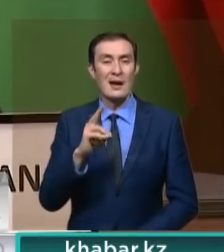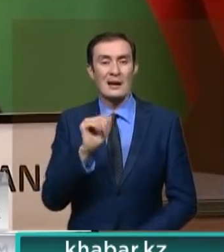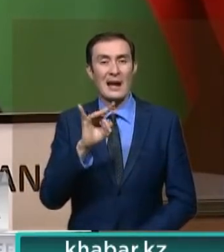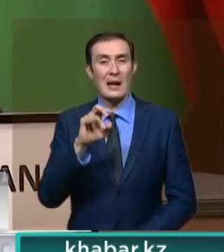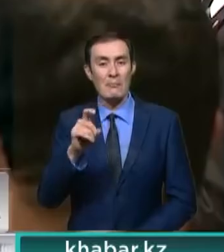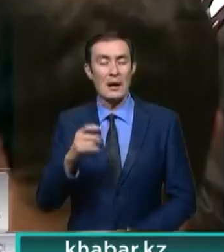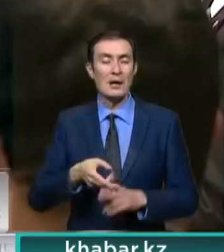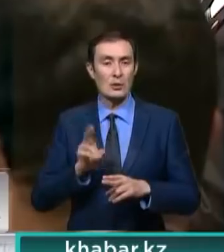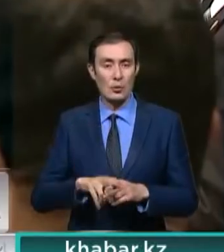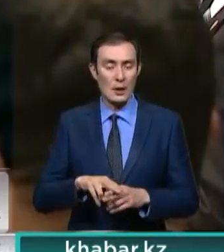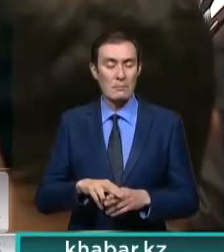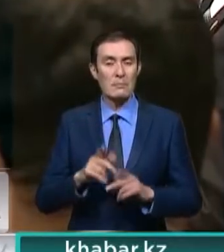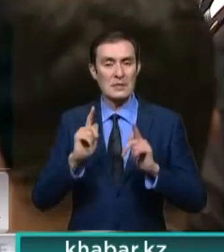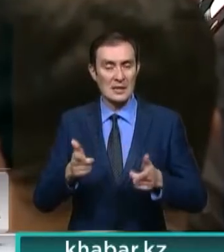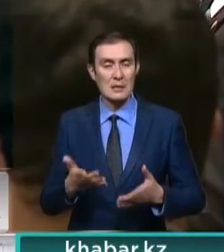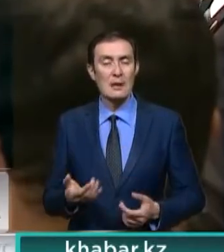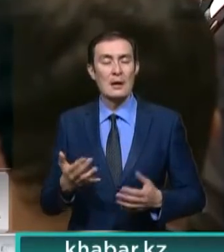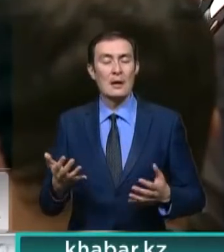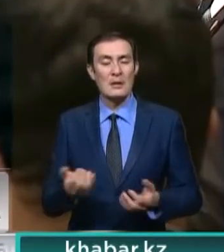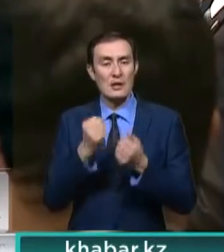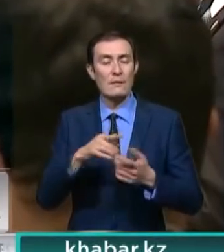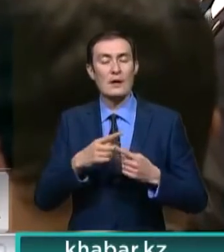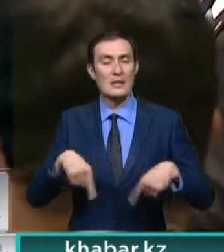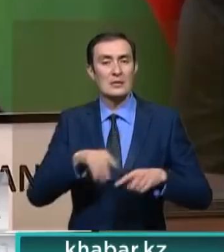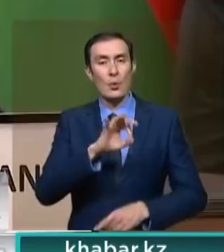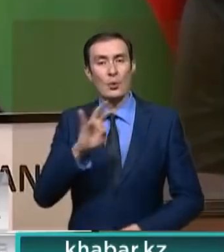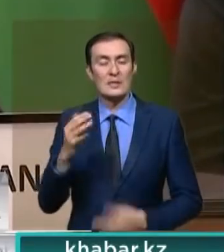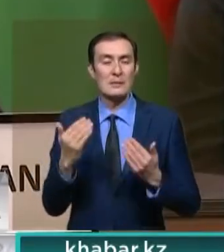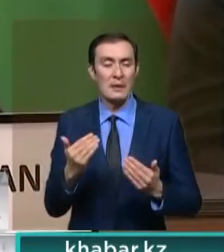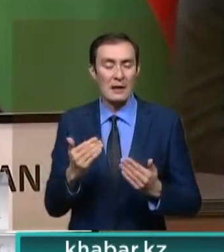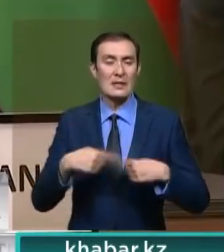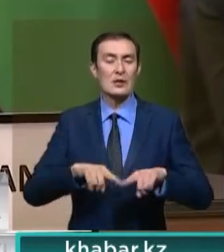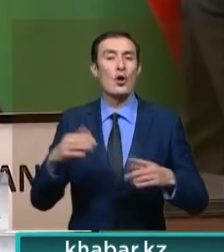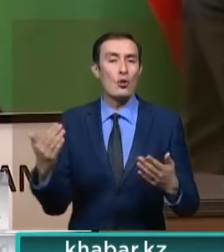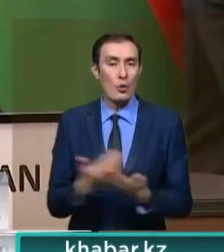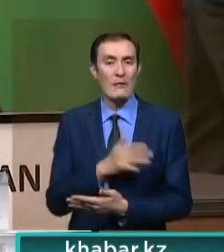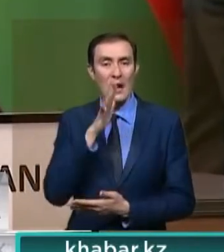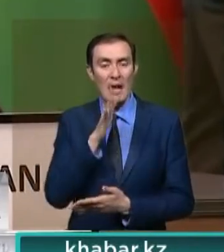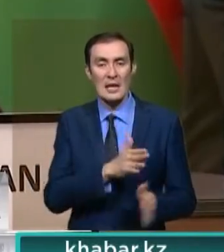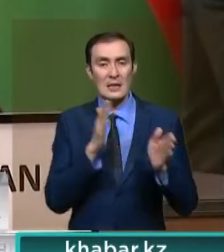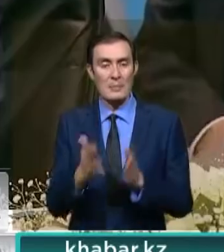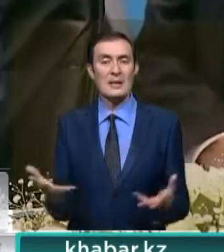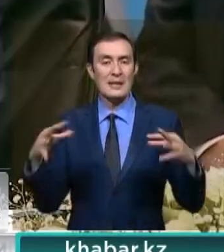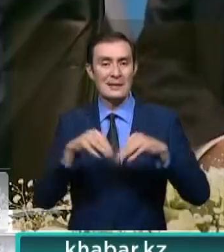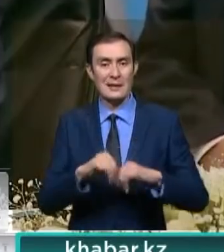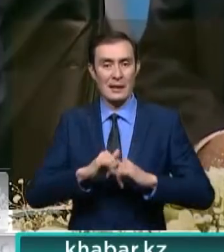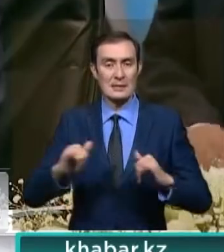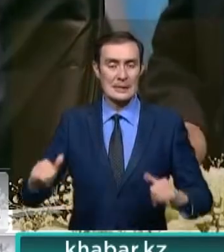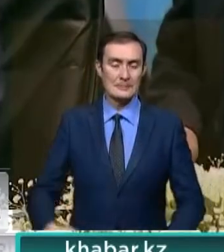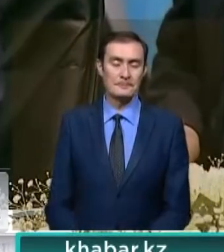которое поддержали в ООН. Теперь же, по мнению членов организации, настал новый этап интеграции.